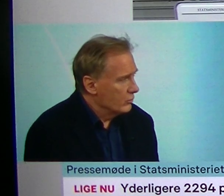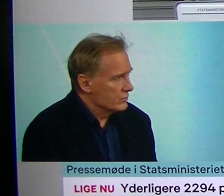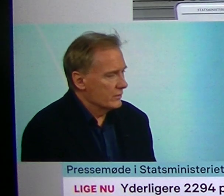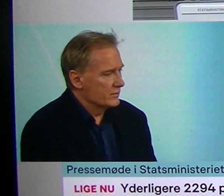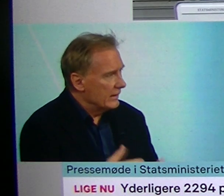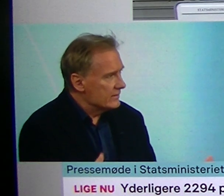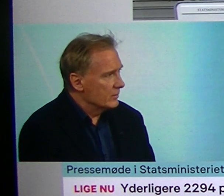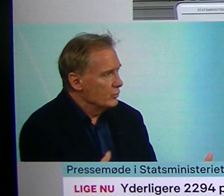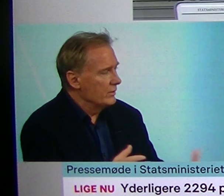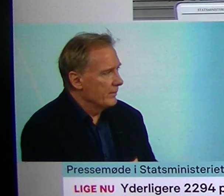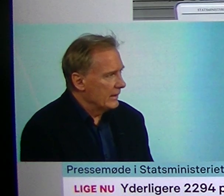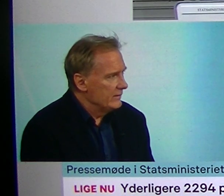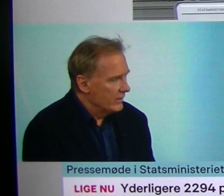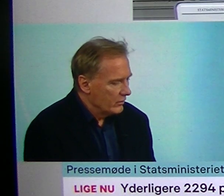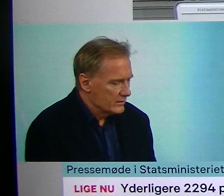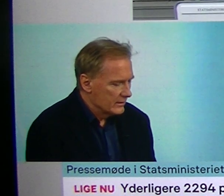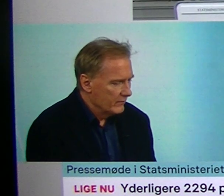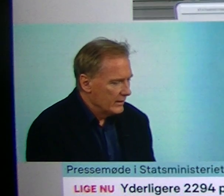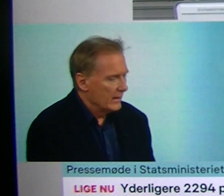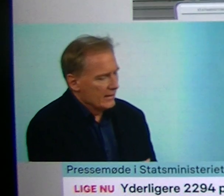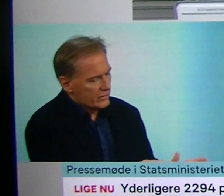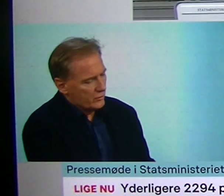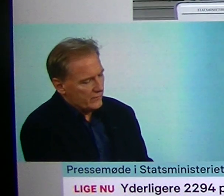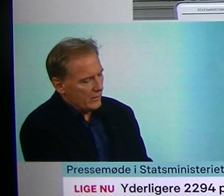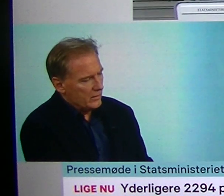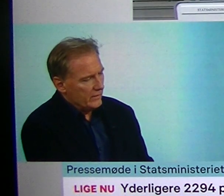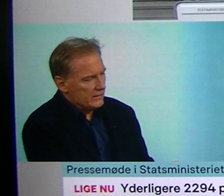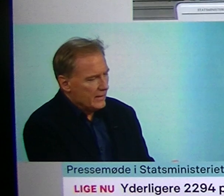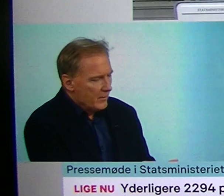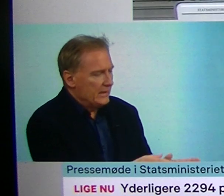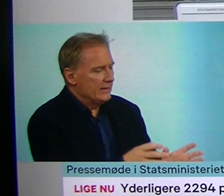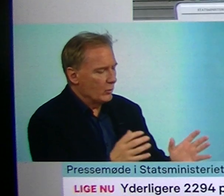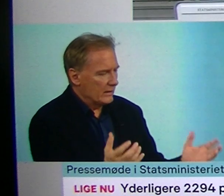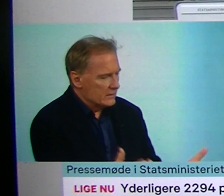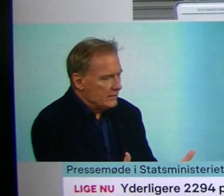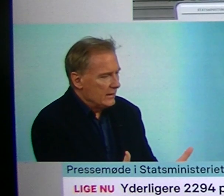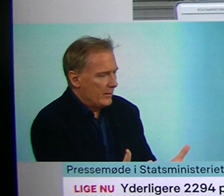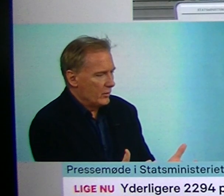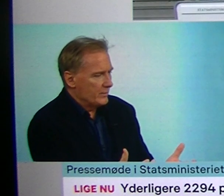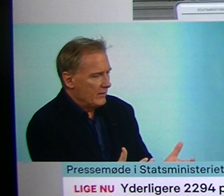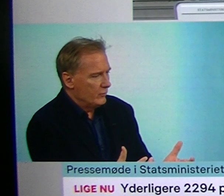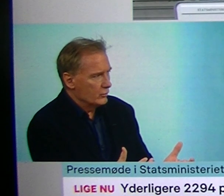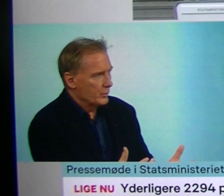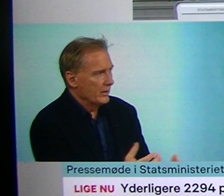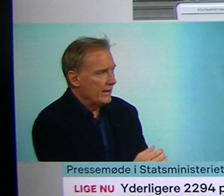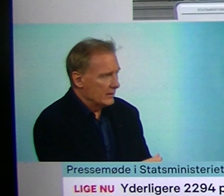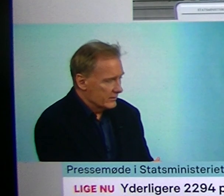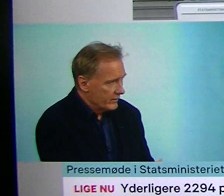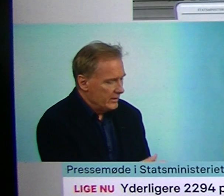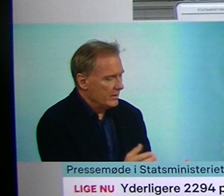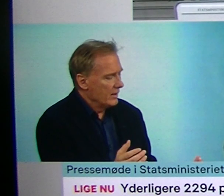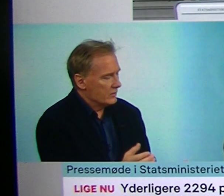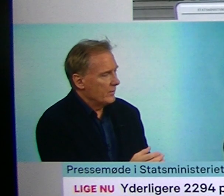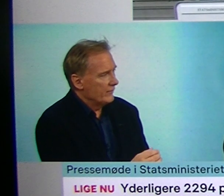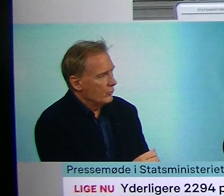sanktioner som målbind og corona-pass og sådan noget. Men i demokrati har man også meget fokus på Men det er jo ikke det